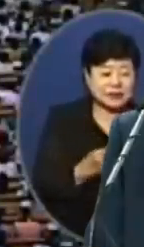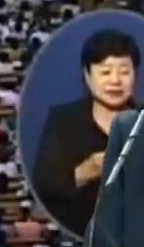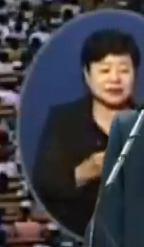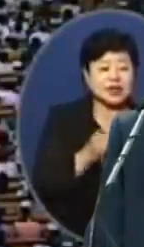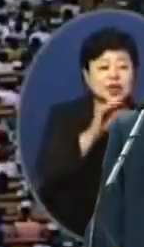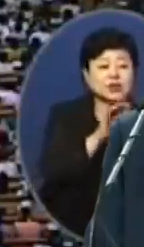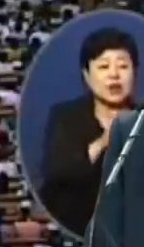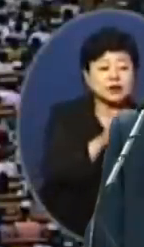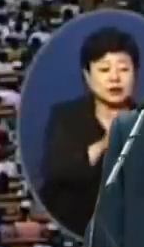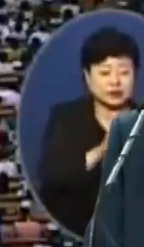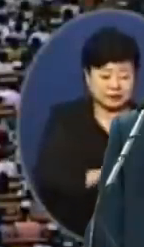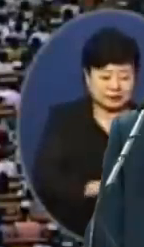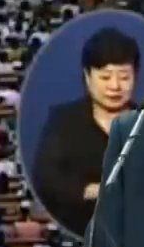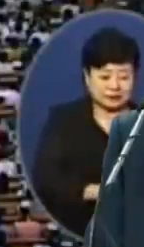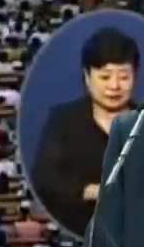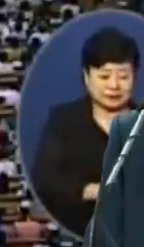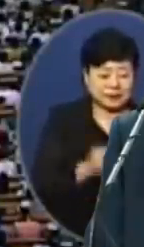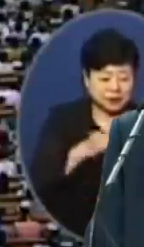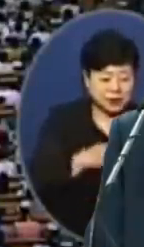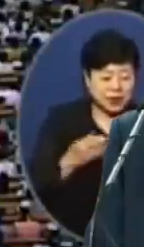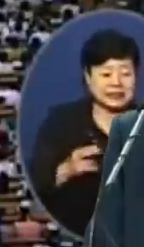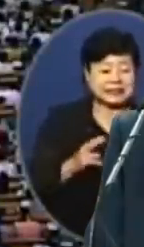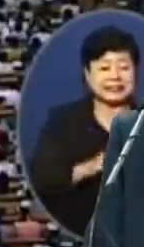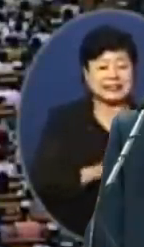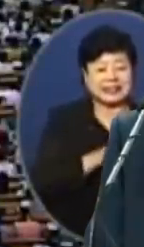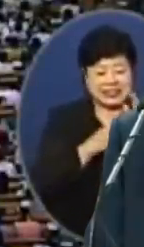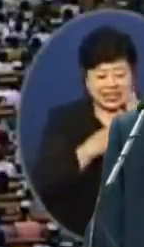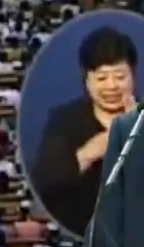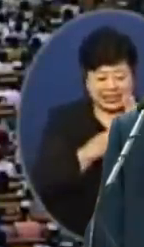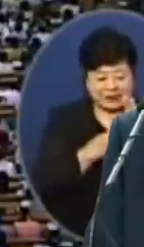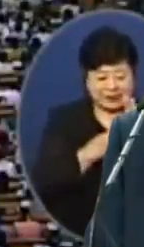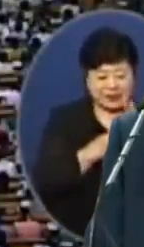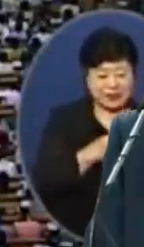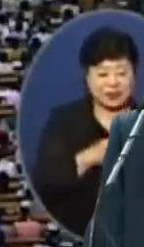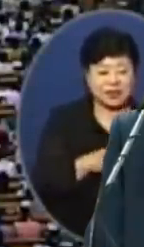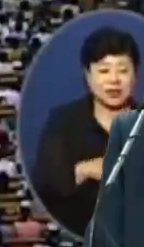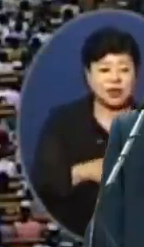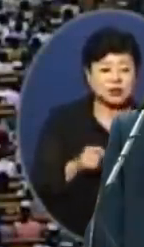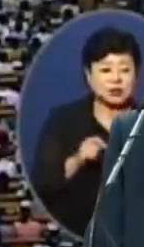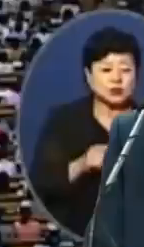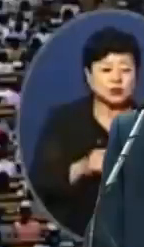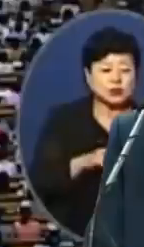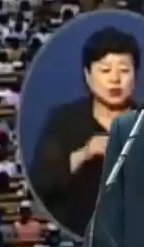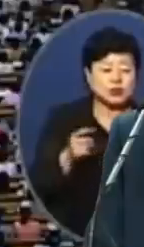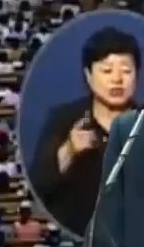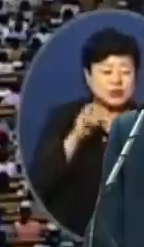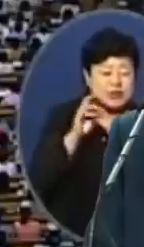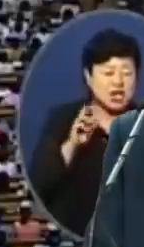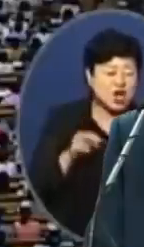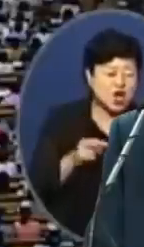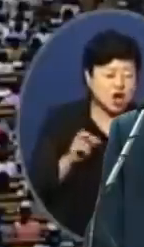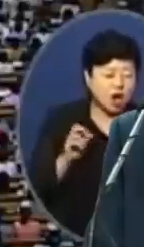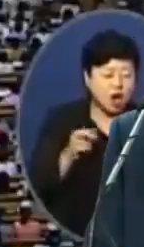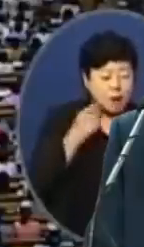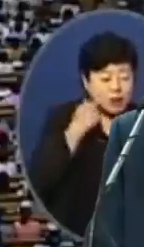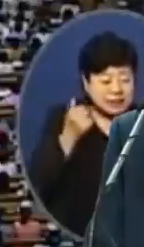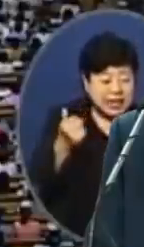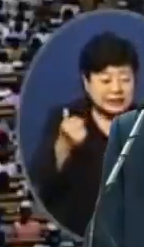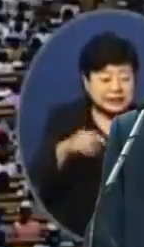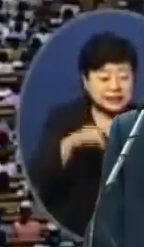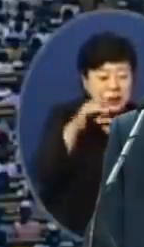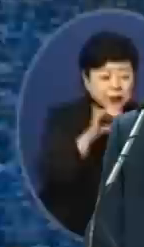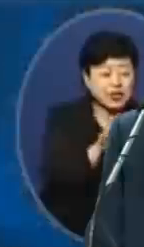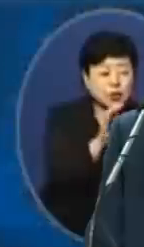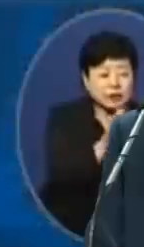주기 시작하면 놀라운 일이 일어나는 것입니다. 조지 뮬러는 요년에 쓴 일기에서 이렇게 말합니다. 내가 처음